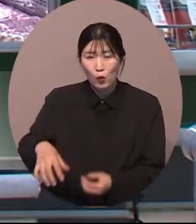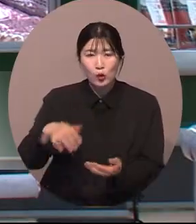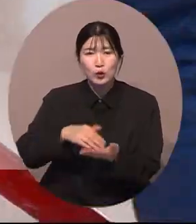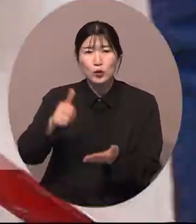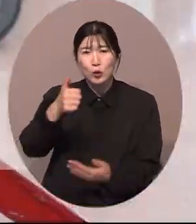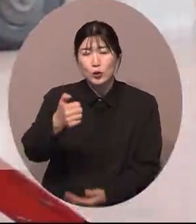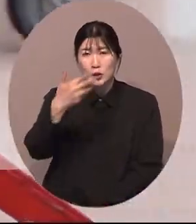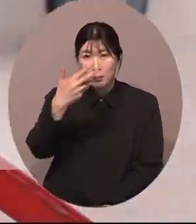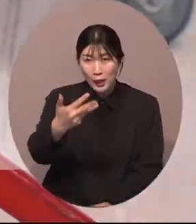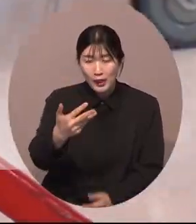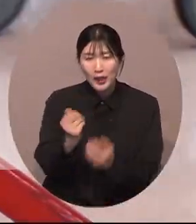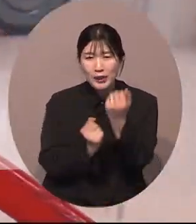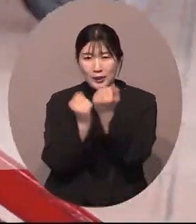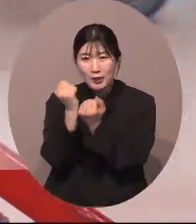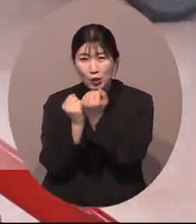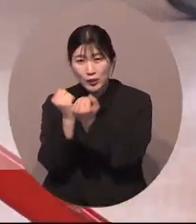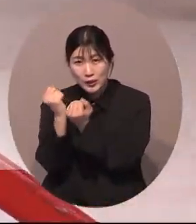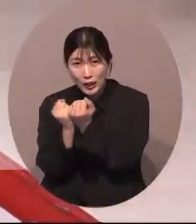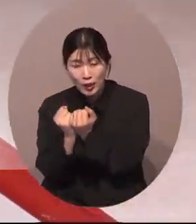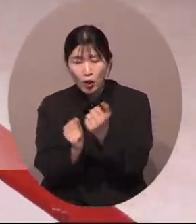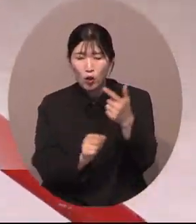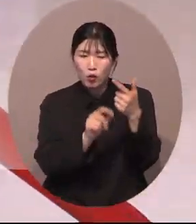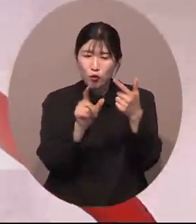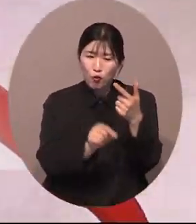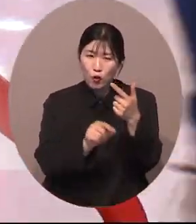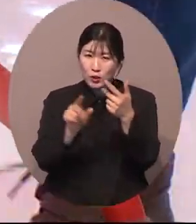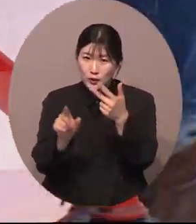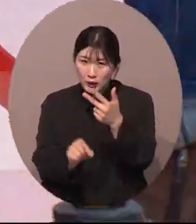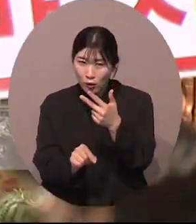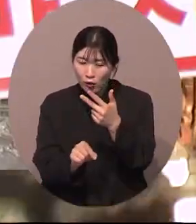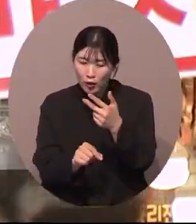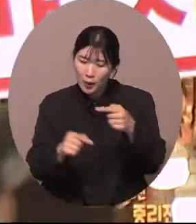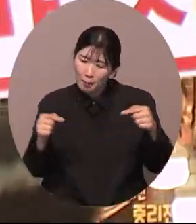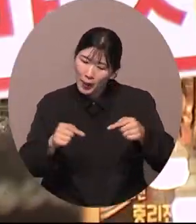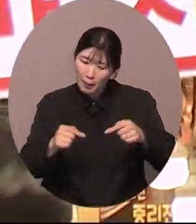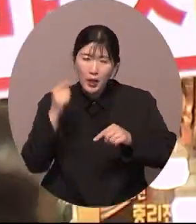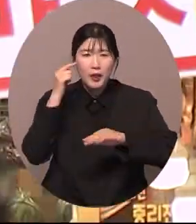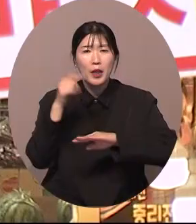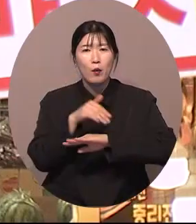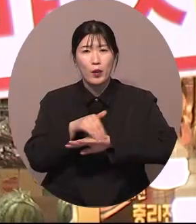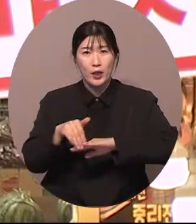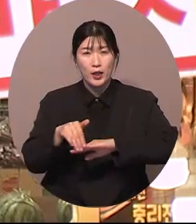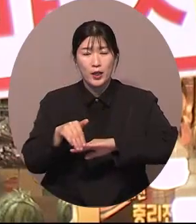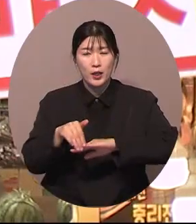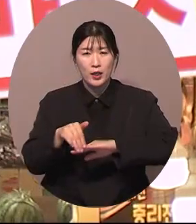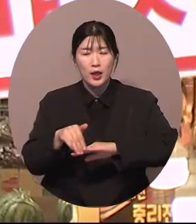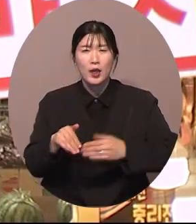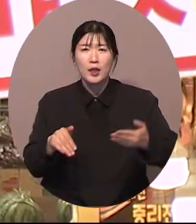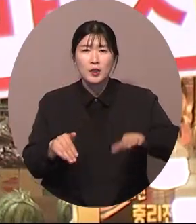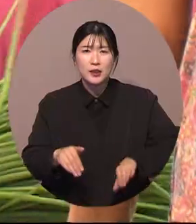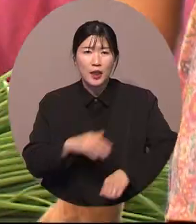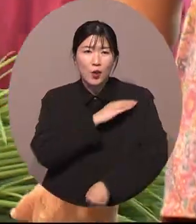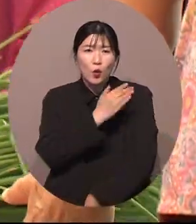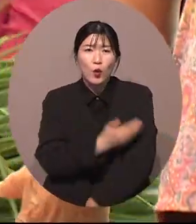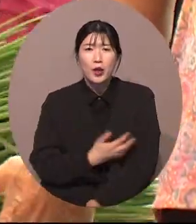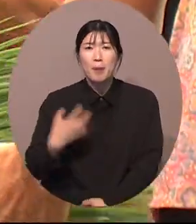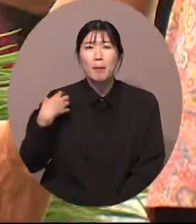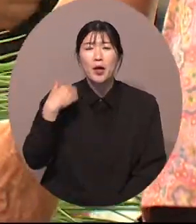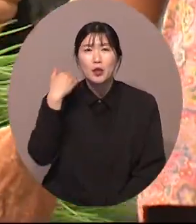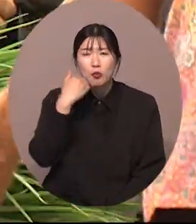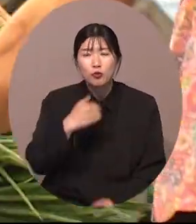설득해 6, 7월까지 일요 휴무를 폐지할 계획입니다. 그러나 휴무일을 바꿀 권한은 구청장에게 있는